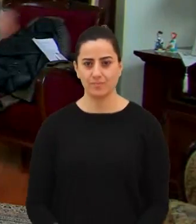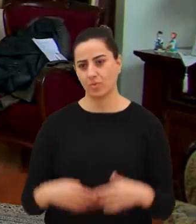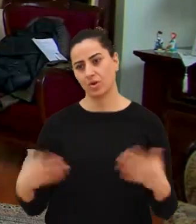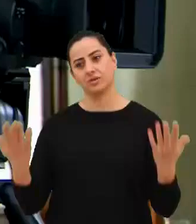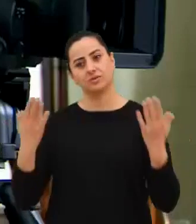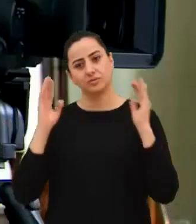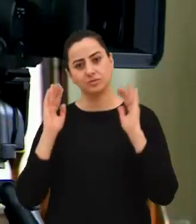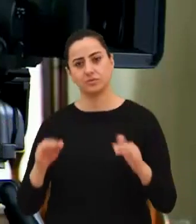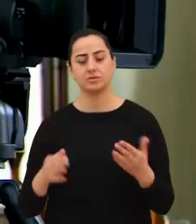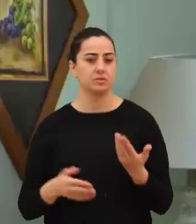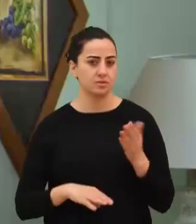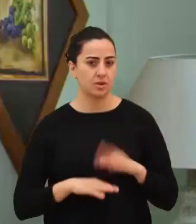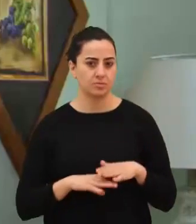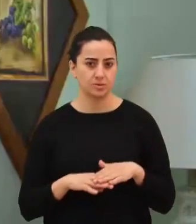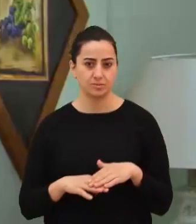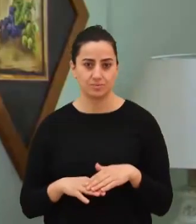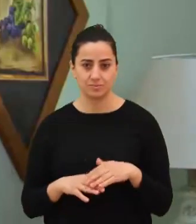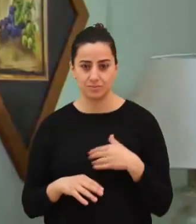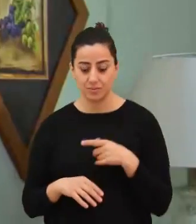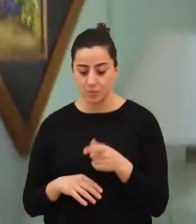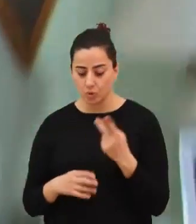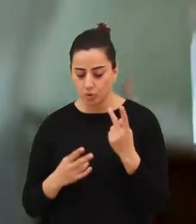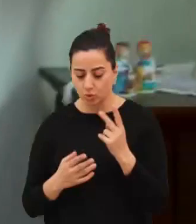bak ya. Ne yapacağız? Dur bari ben buna bir rol